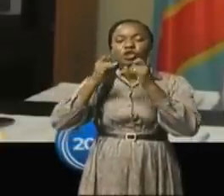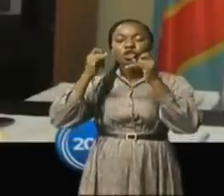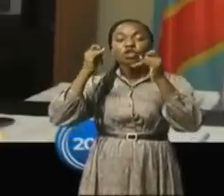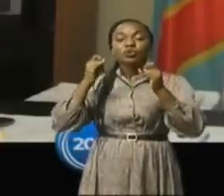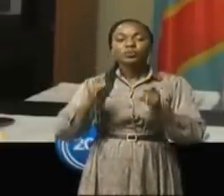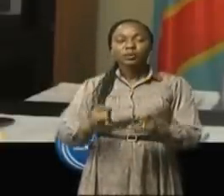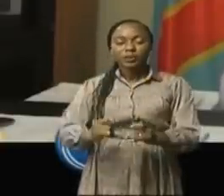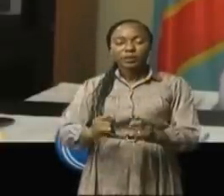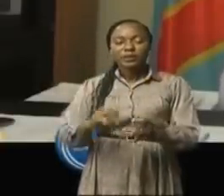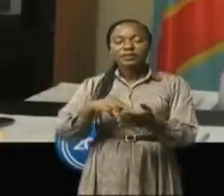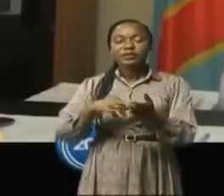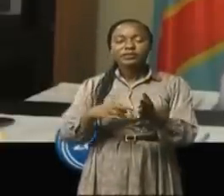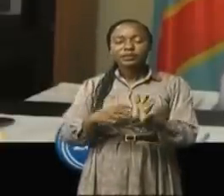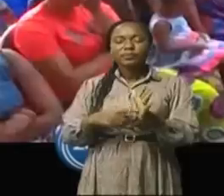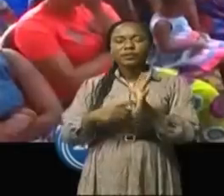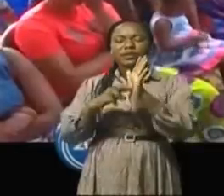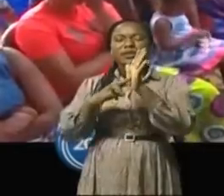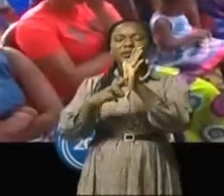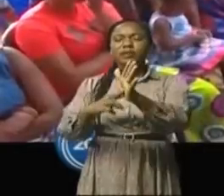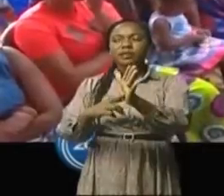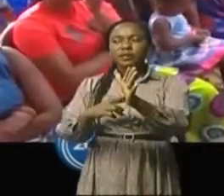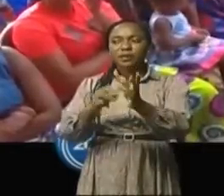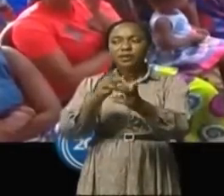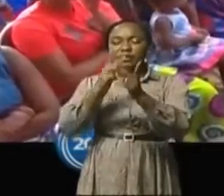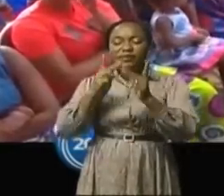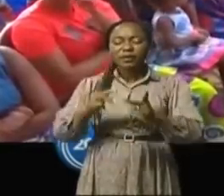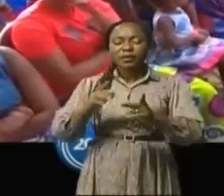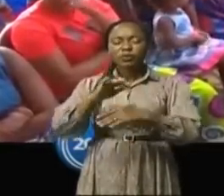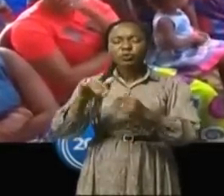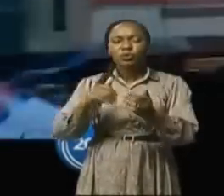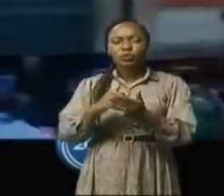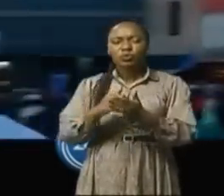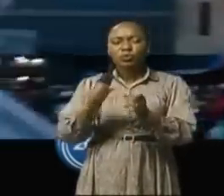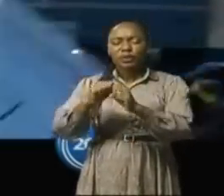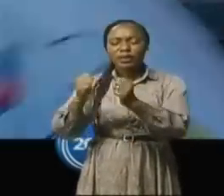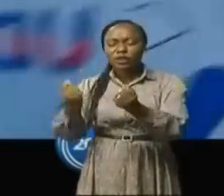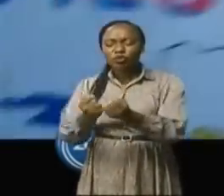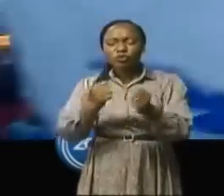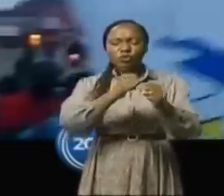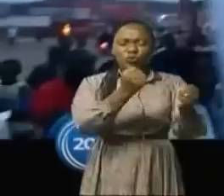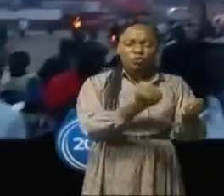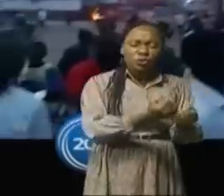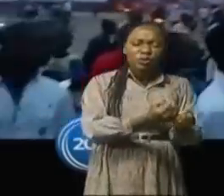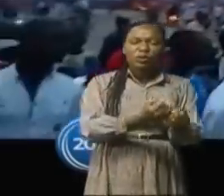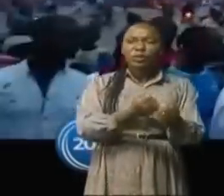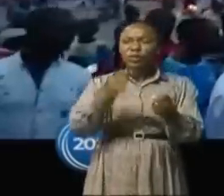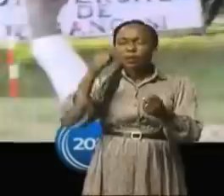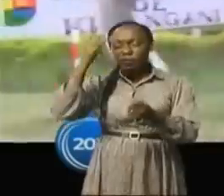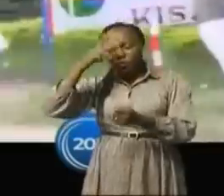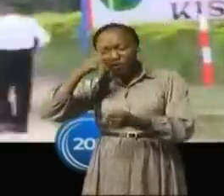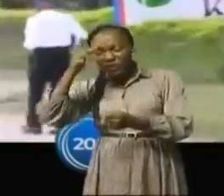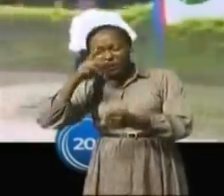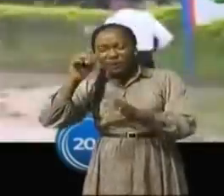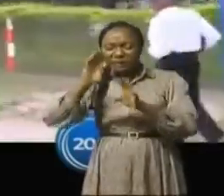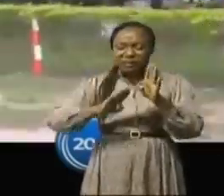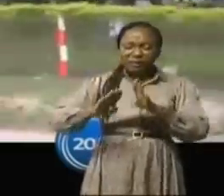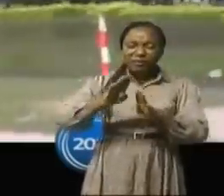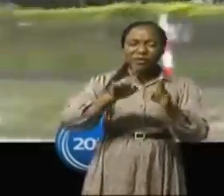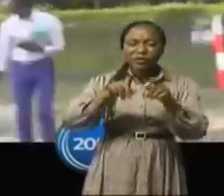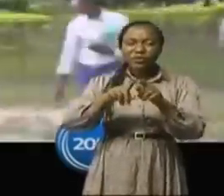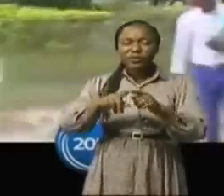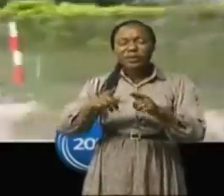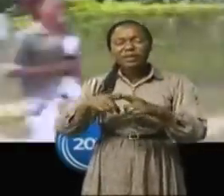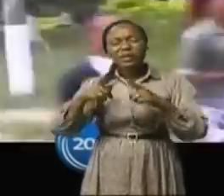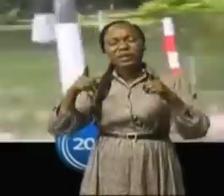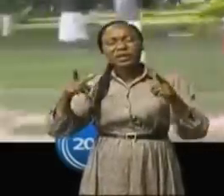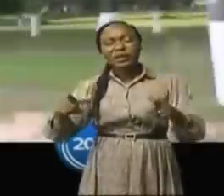le valeur, justement. Tous les mouvements et associations socioculturelles, politiques et scientifiques de la grande province